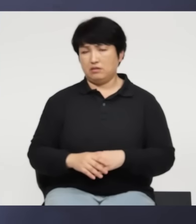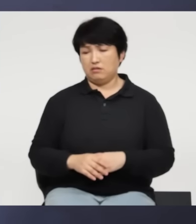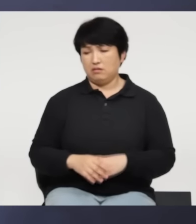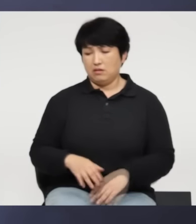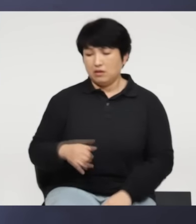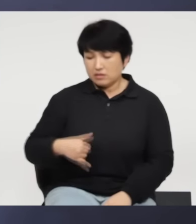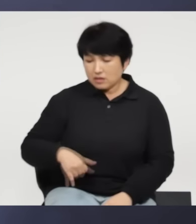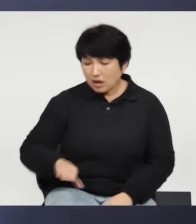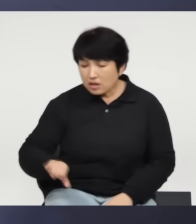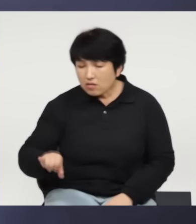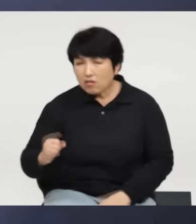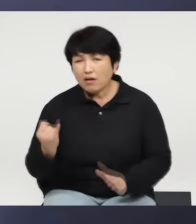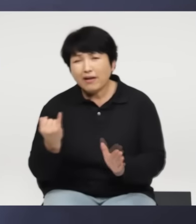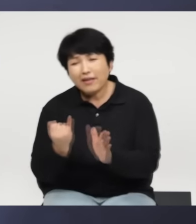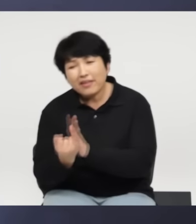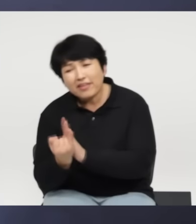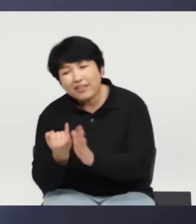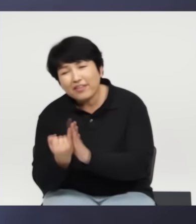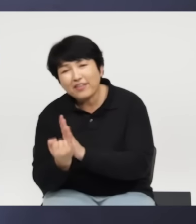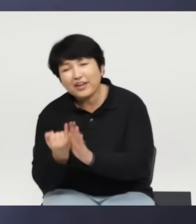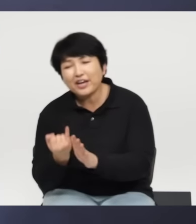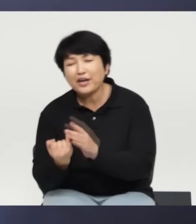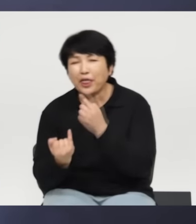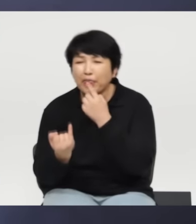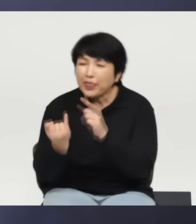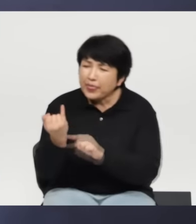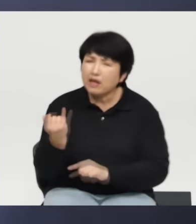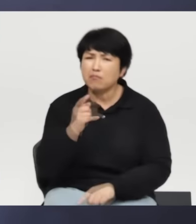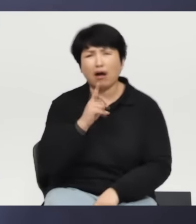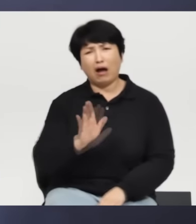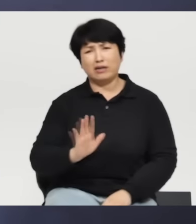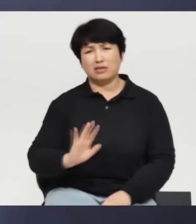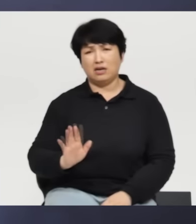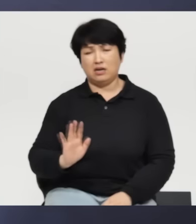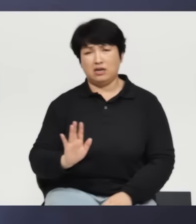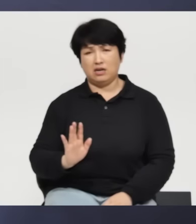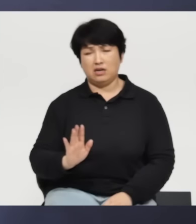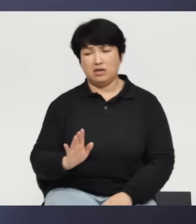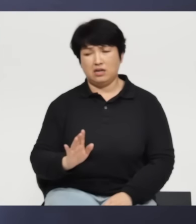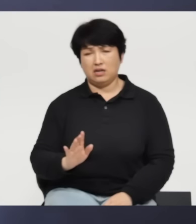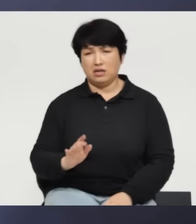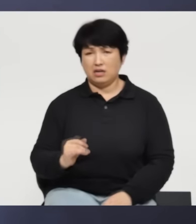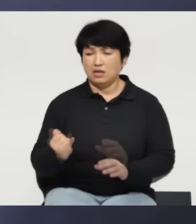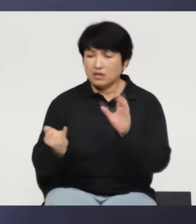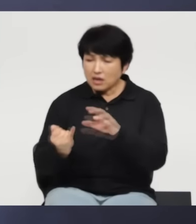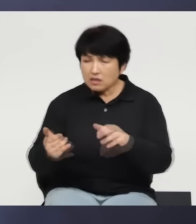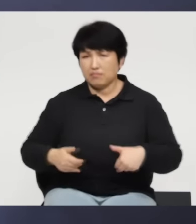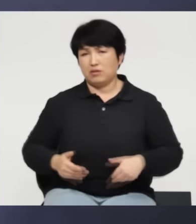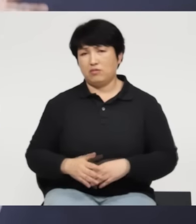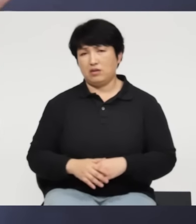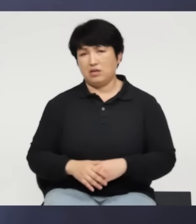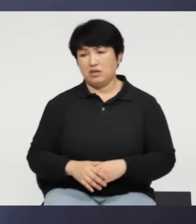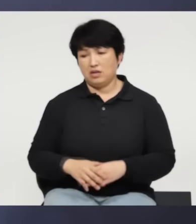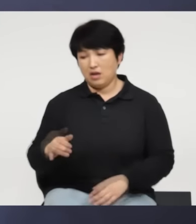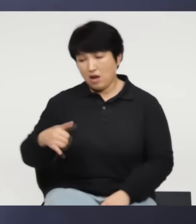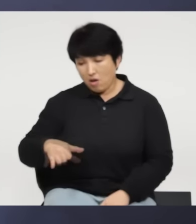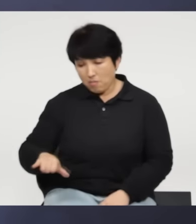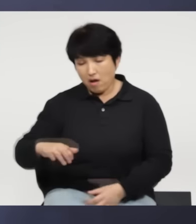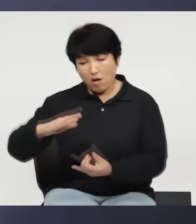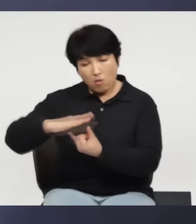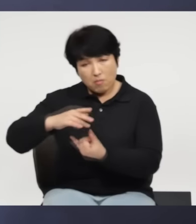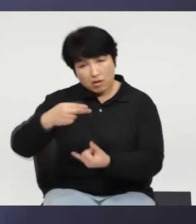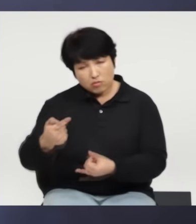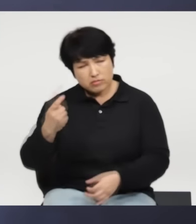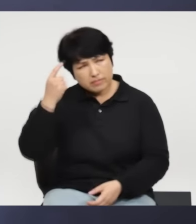비위를 맞추라는 게 아니에요. 야단을 치지 말라는 거지. 아이는 온갖 것을 다 요구할 수 있고 생각할 수